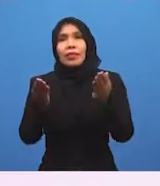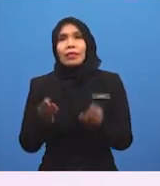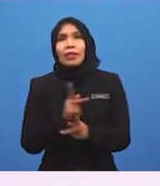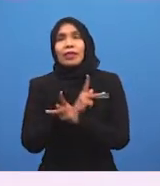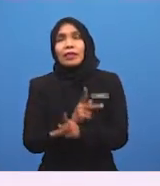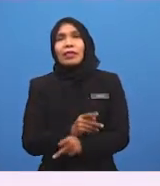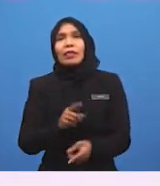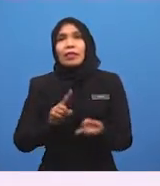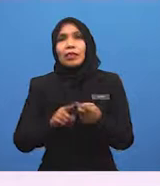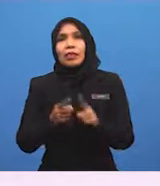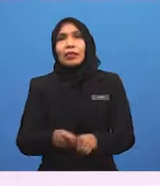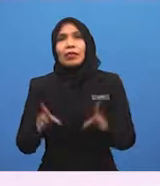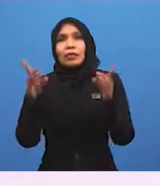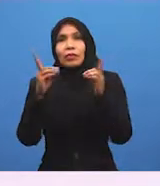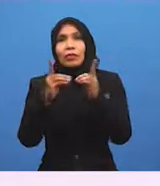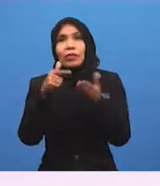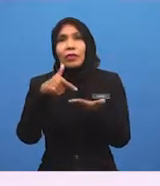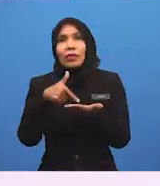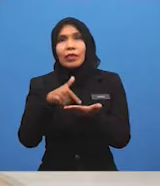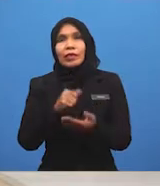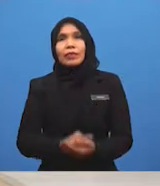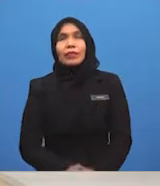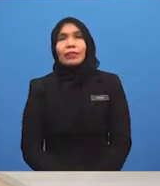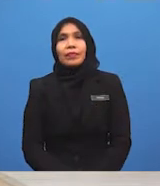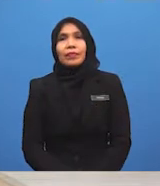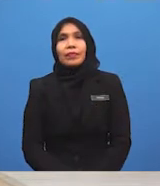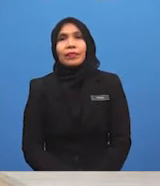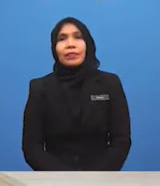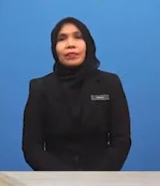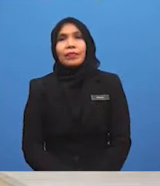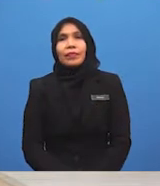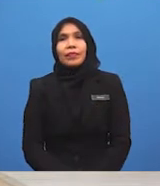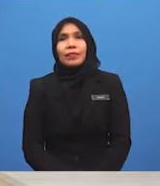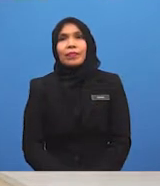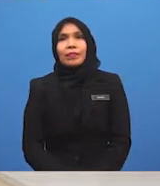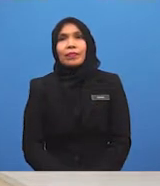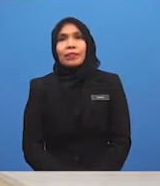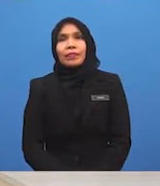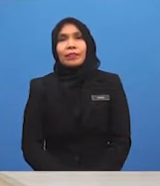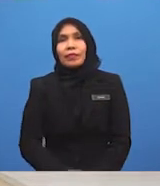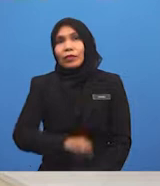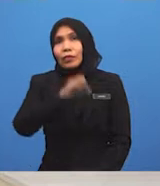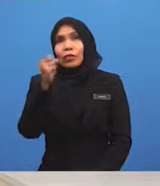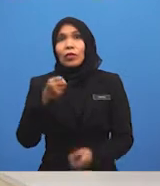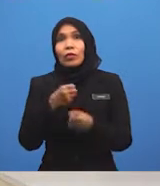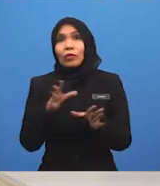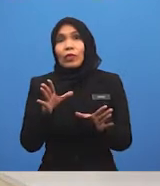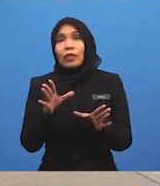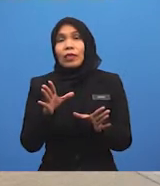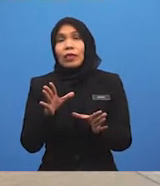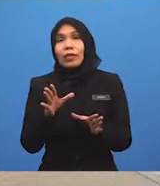Terima kasih kawan-kawan. Jumpa lagi. Baik, murid-murid. Soalan set pertama sudah